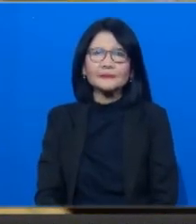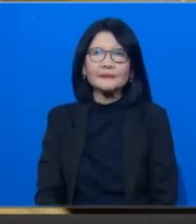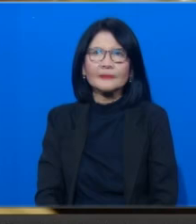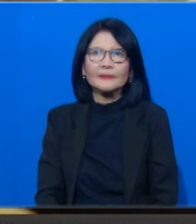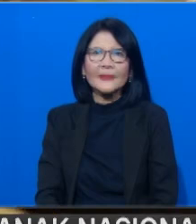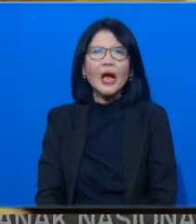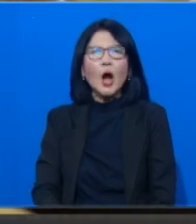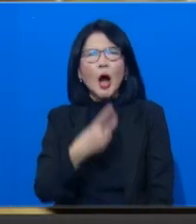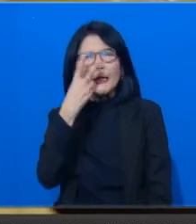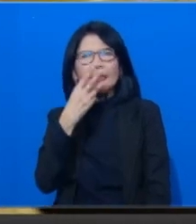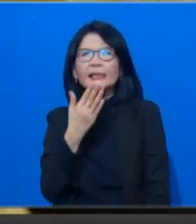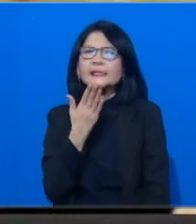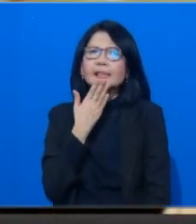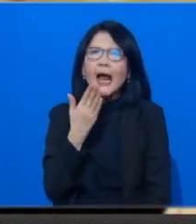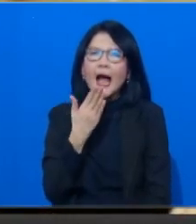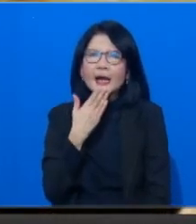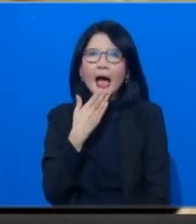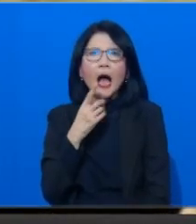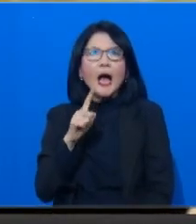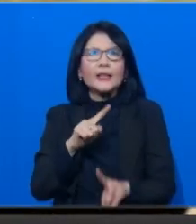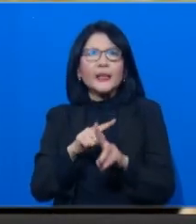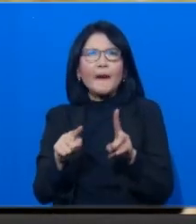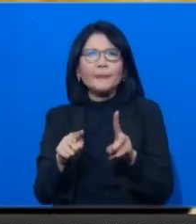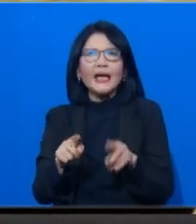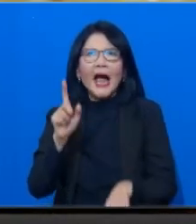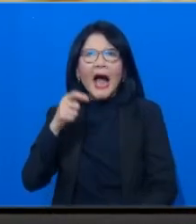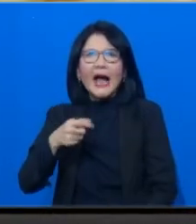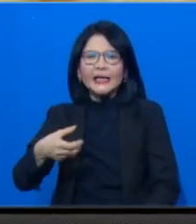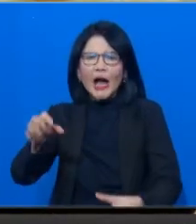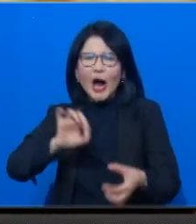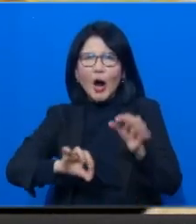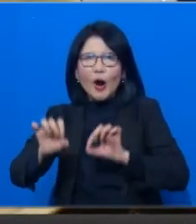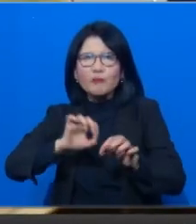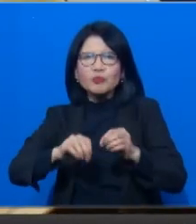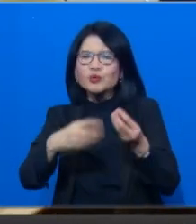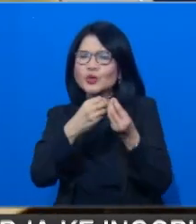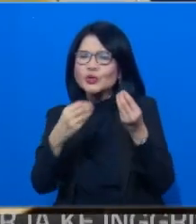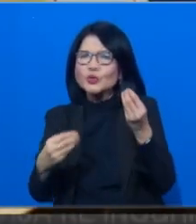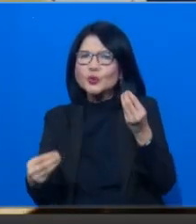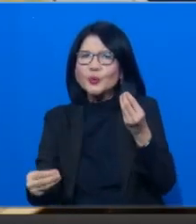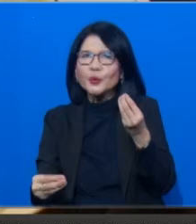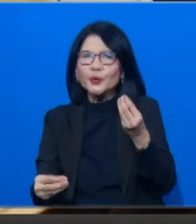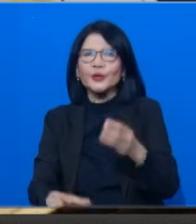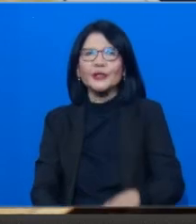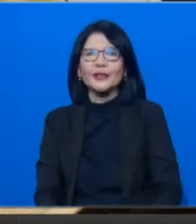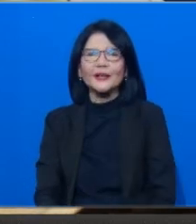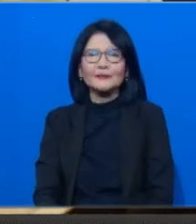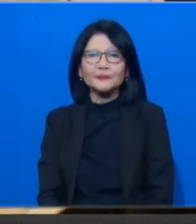Meski terlihat cukup sederhana dalam penyajiannya, namun terdapat bumbu racik yang sudah turun-temurun digunakan oleh sang